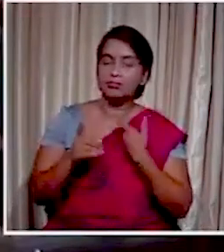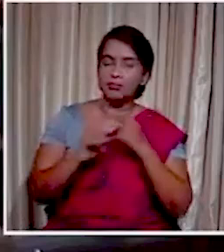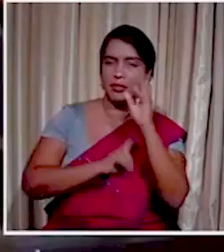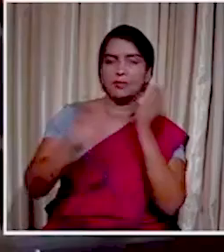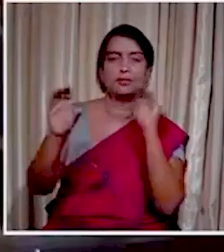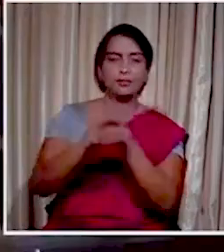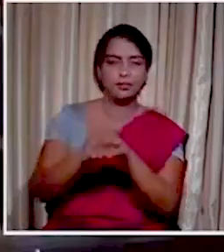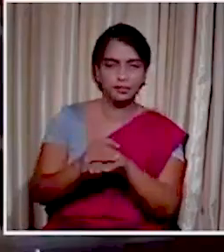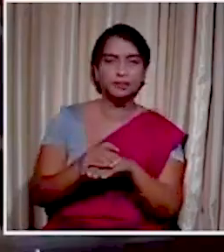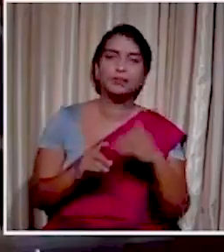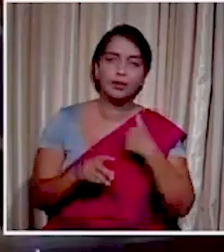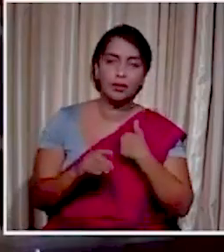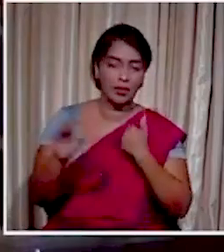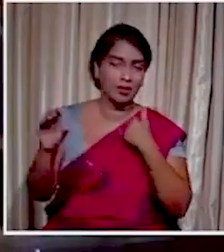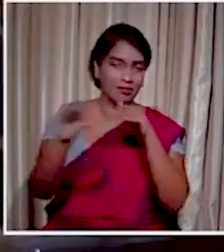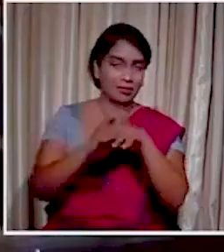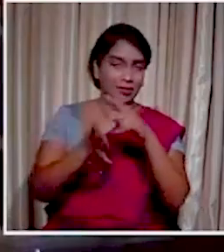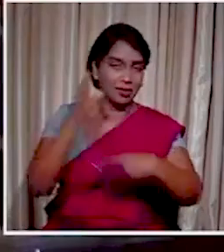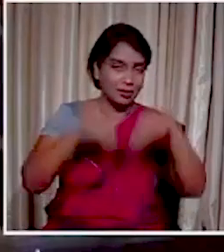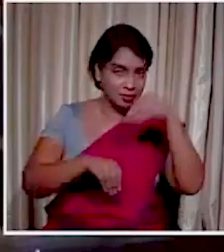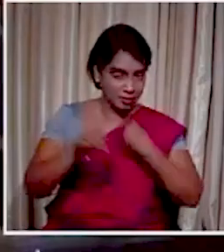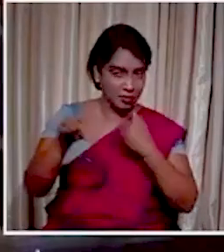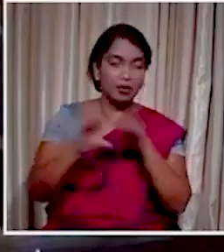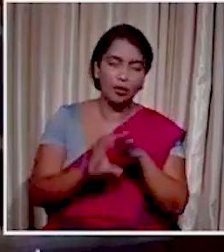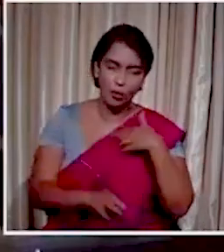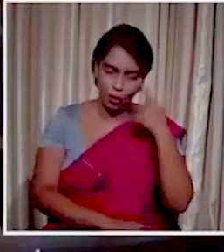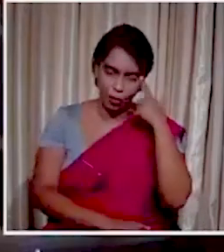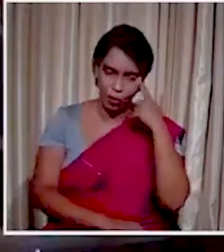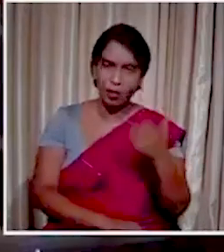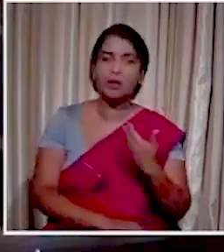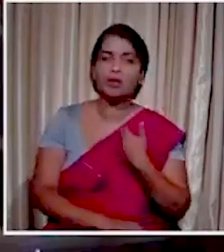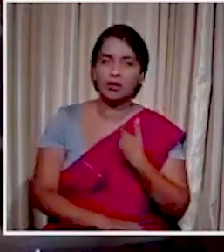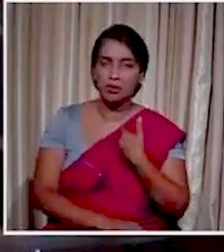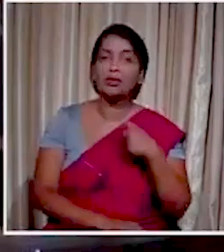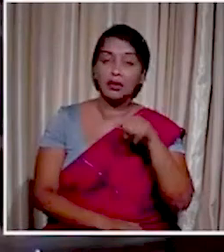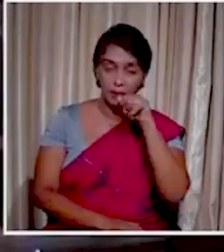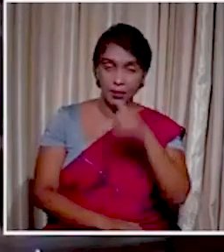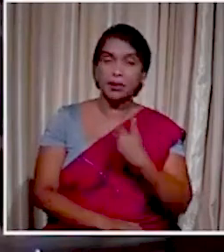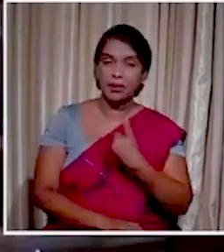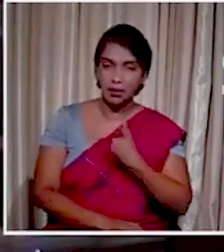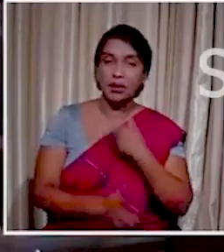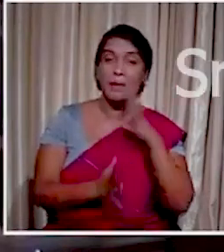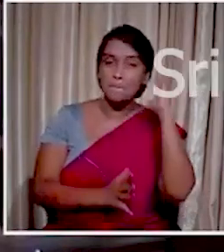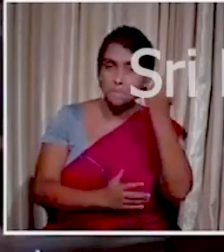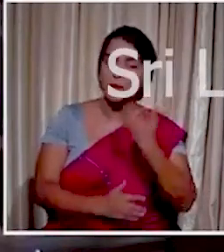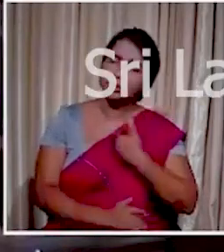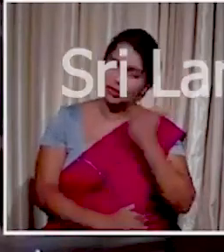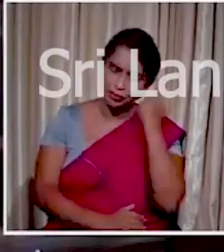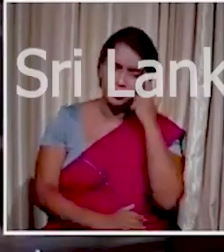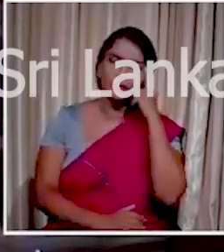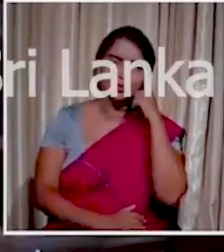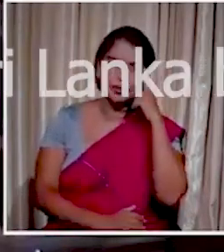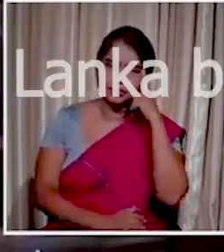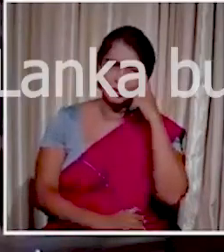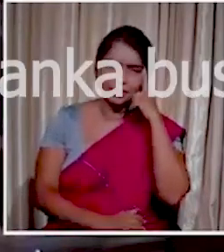වුණා මා අපේක්ෂකයෙකුට ඉදිරිපත් වෙන විටම මා දන්නවා මේ තමයි මාහට හිමි වෙන ප්‍රතිඵලය කියලා ඒක කිසිසේත්ම